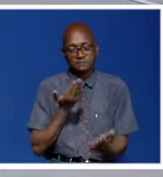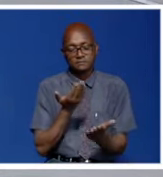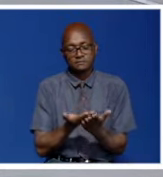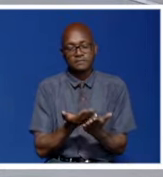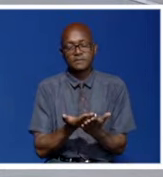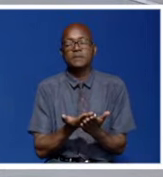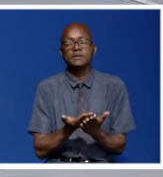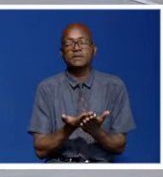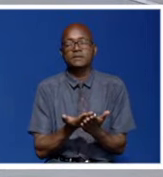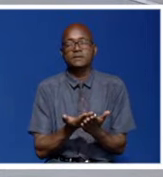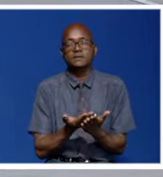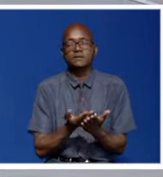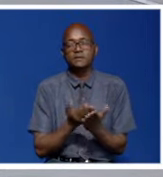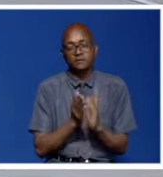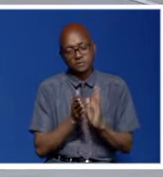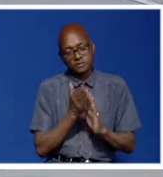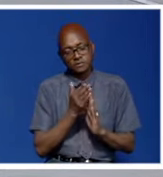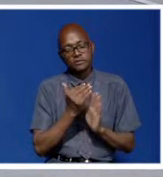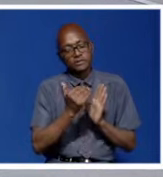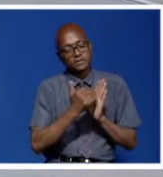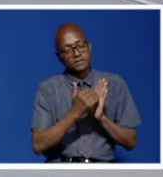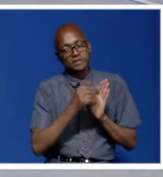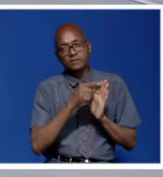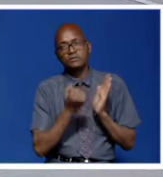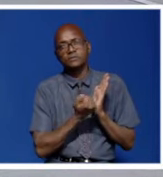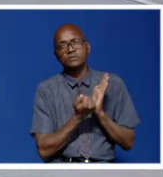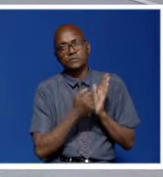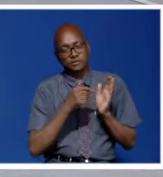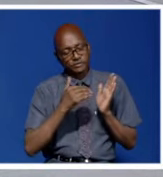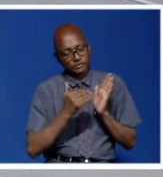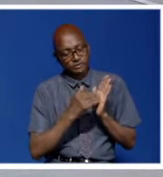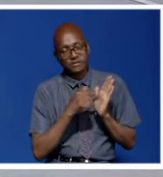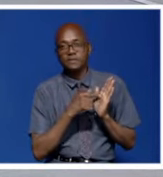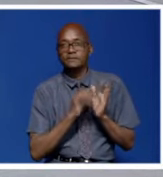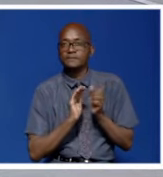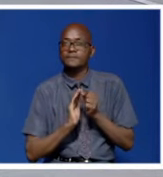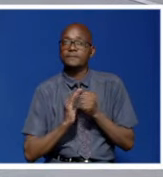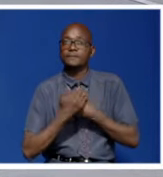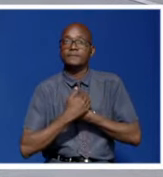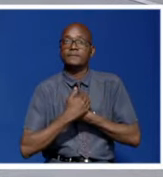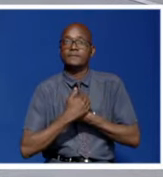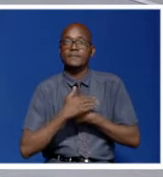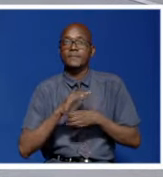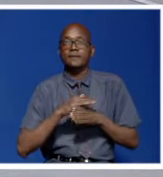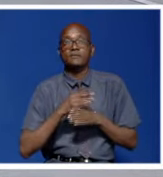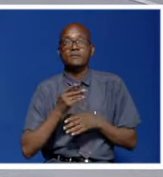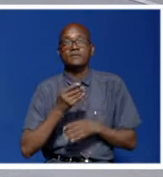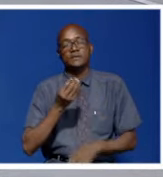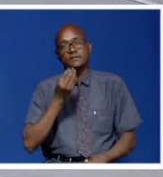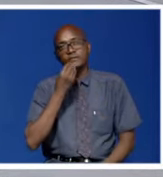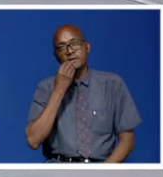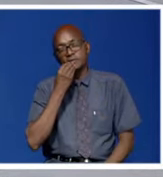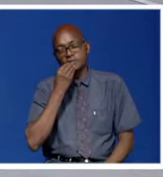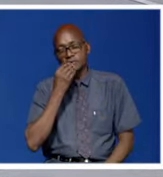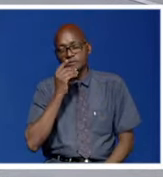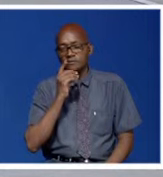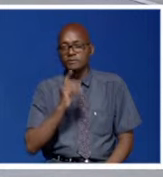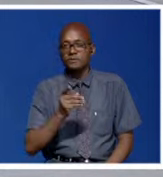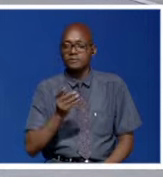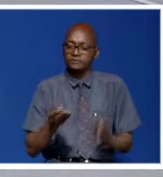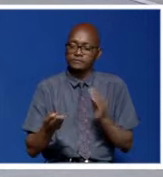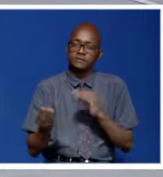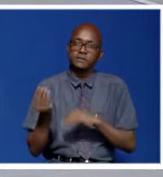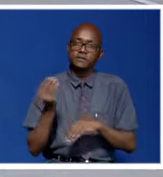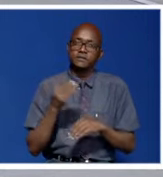pendekezo la kuanzishwa kwa sheria ama kutungwa kwa sheria ambayo itadhibiti matumizi ya aina za vyakula ambavyo vimekuwa